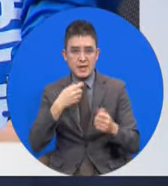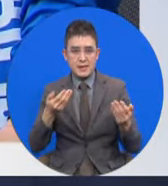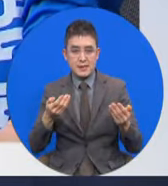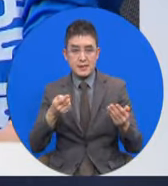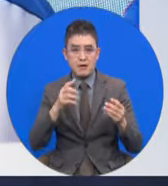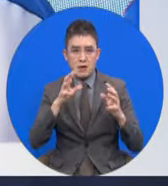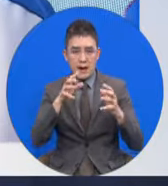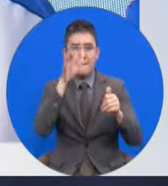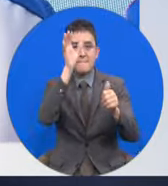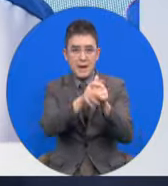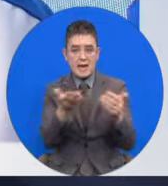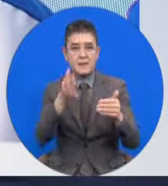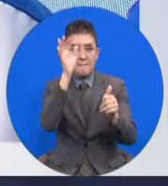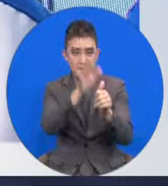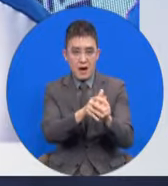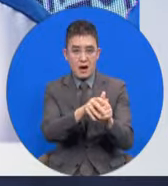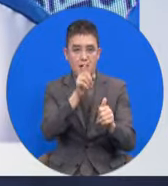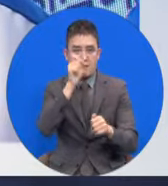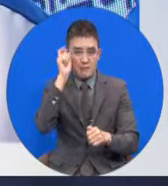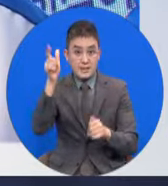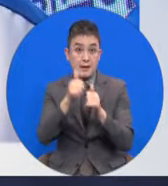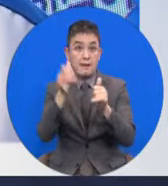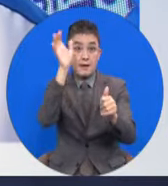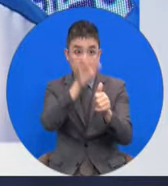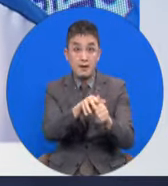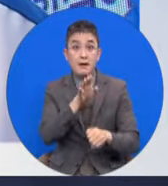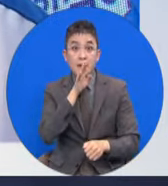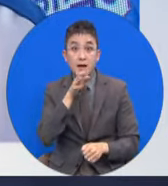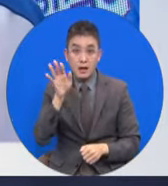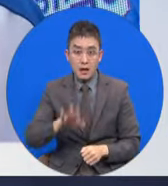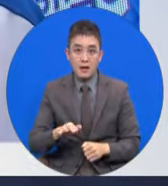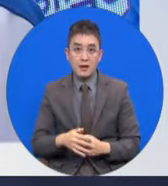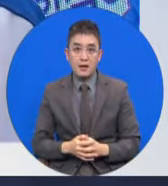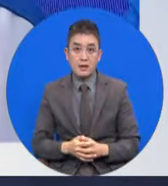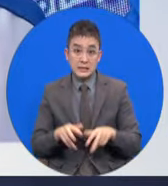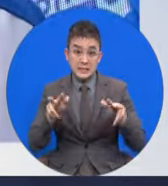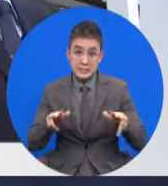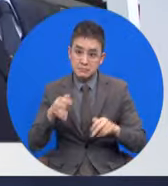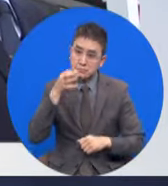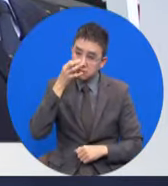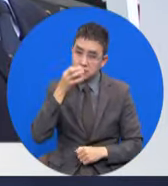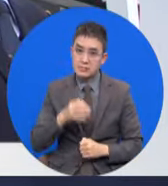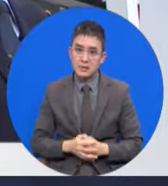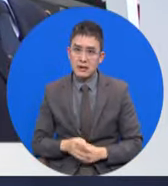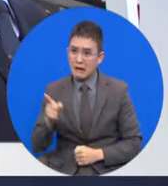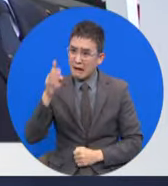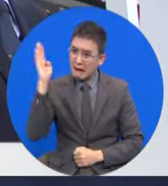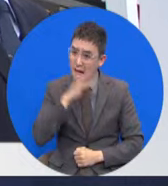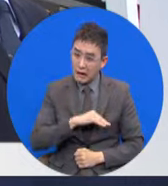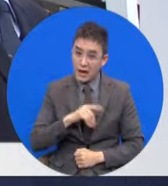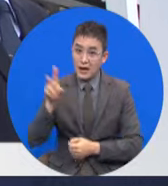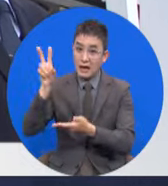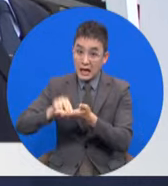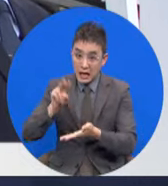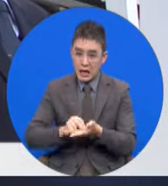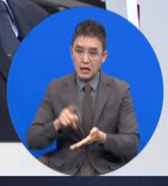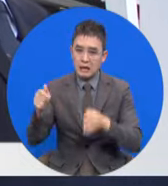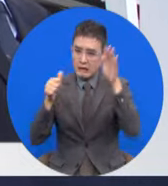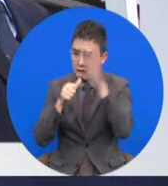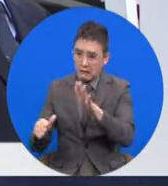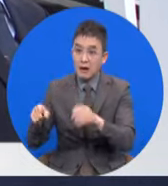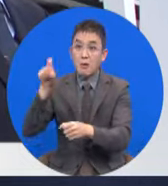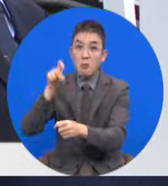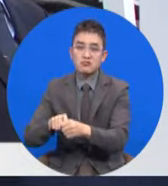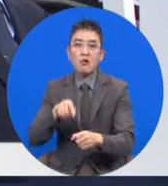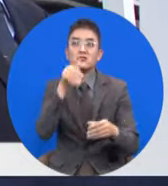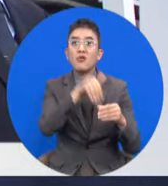현실적으로는요. 더 나쁜 사람이 당선되지 않도록 더 나쁜 사람이 선출되는 것을 막는 것이 그게